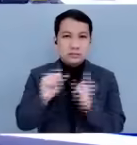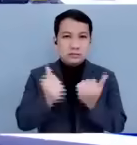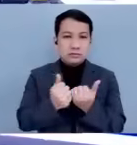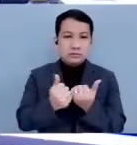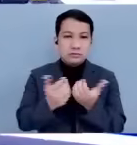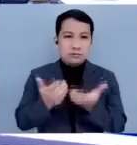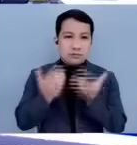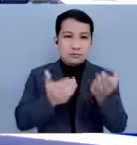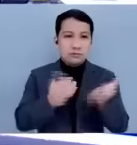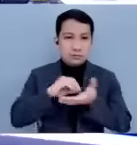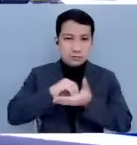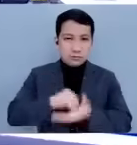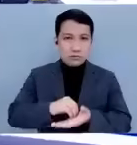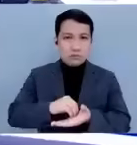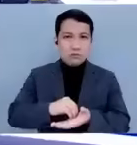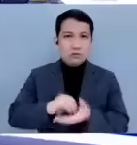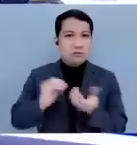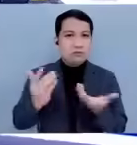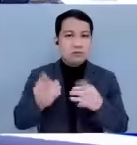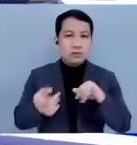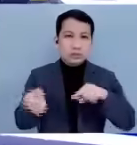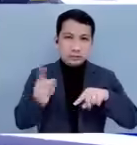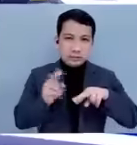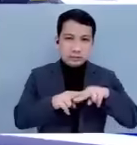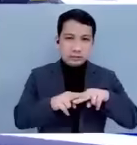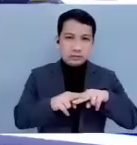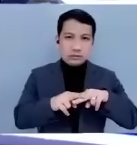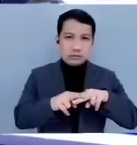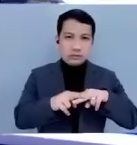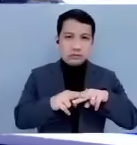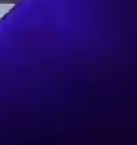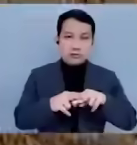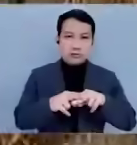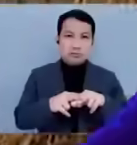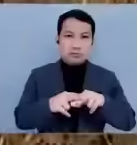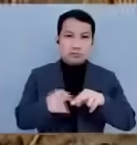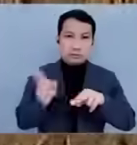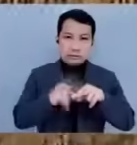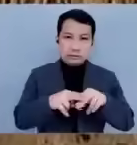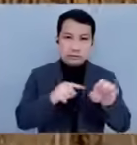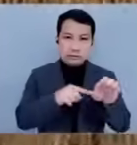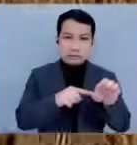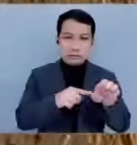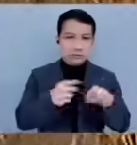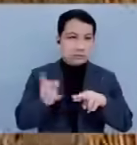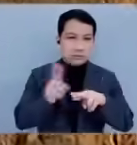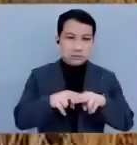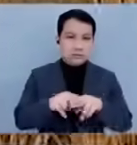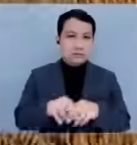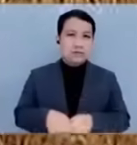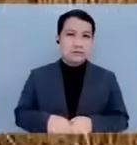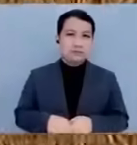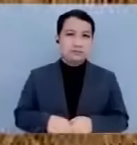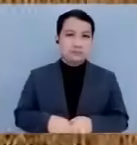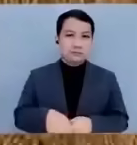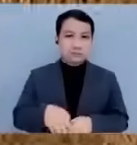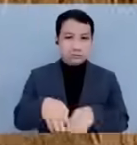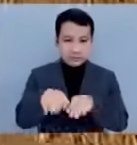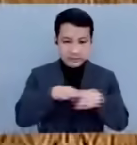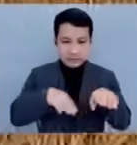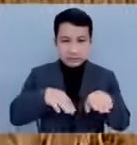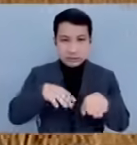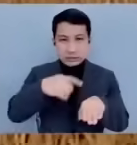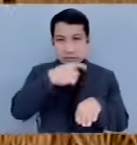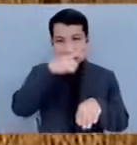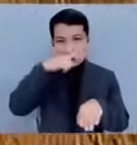pautang na walang interes. Nasa frontline balita ngayon si JC Cosico. Nagkabitak-bitak ang lupa at natiyo na ang mga